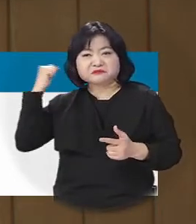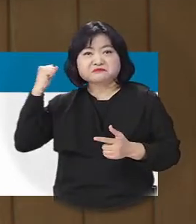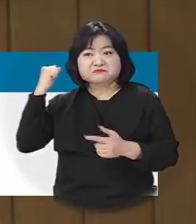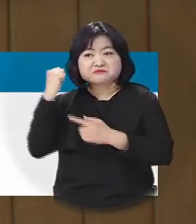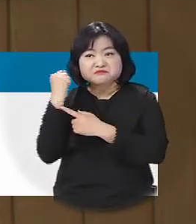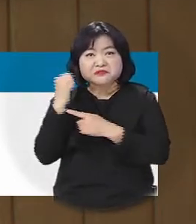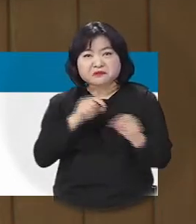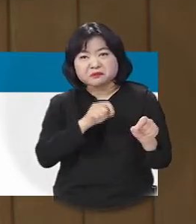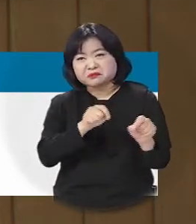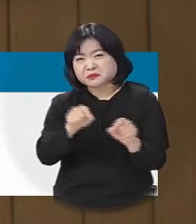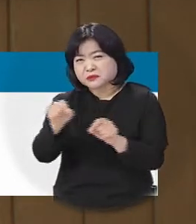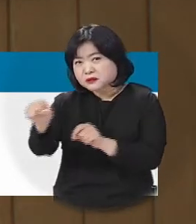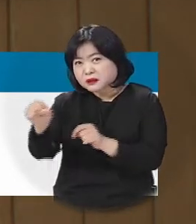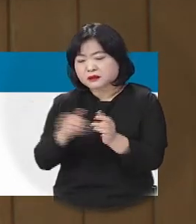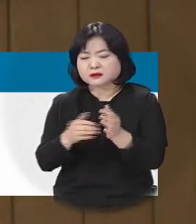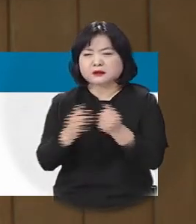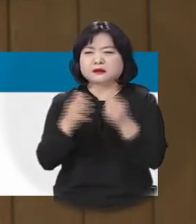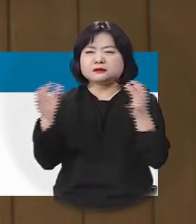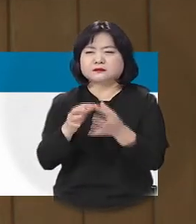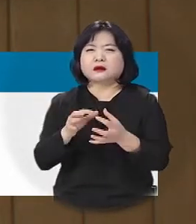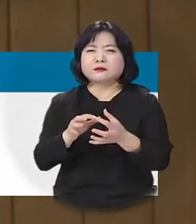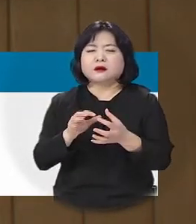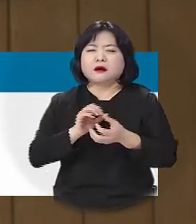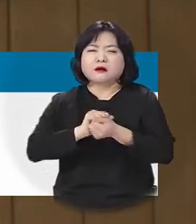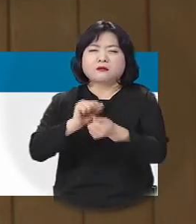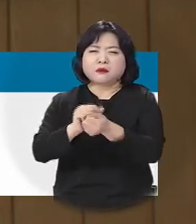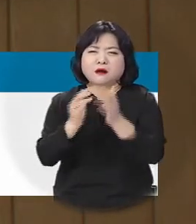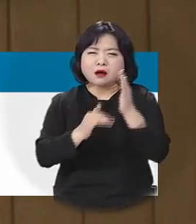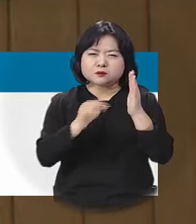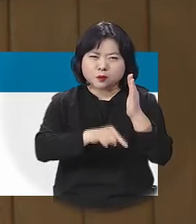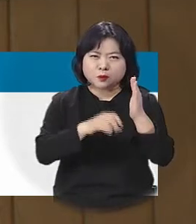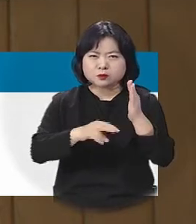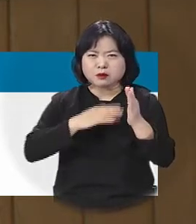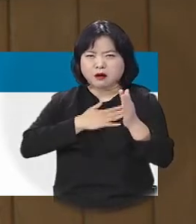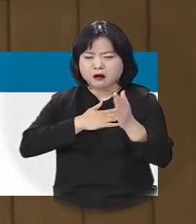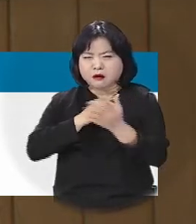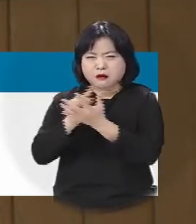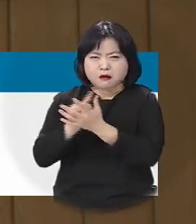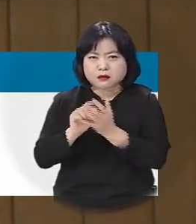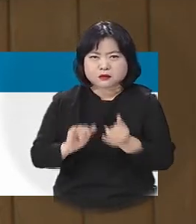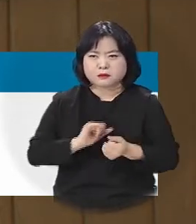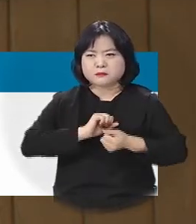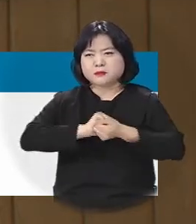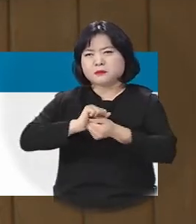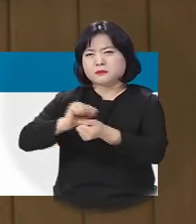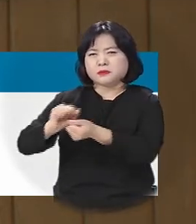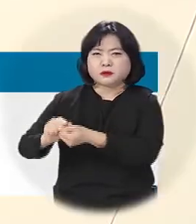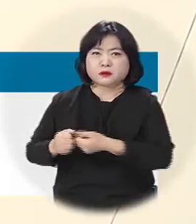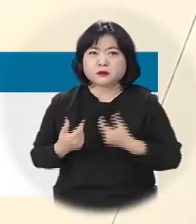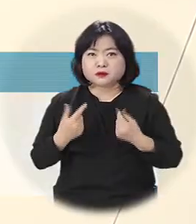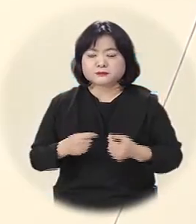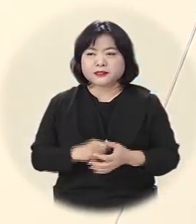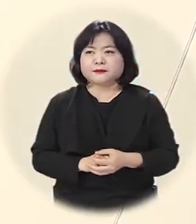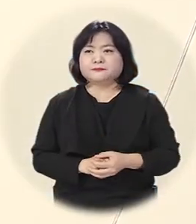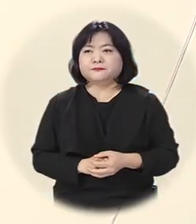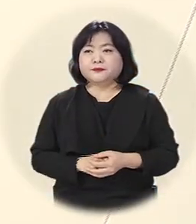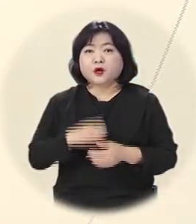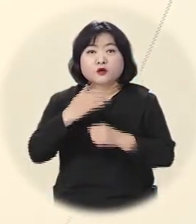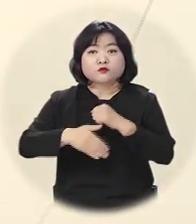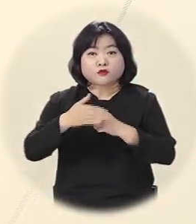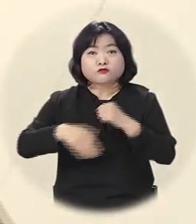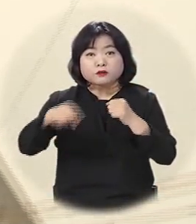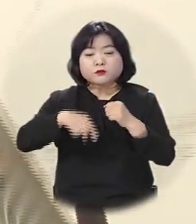이래 하다 보니까 이게 집단 감염이 가족들하고 또 제일 가까운 사람들하고 이런 감염이 막 일어나는 것 같습니다.